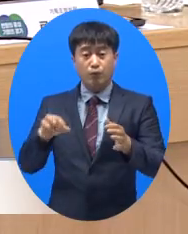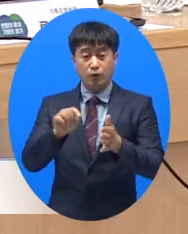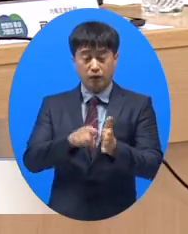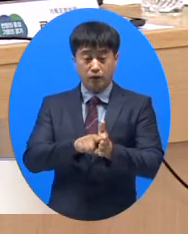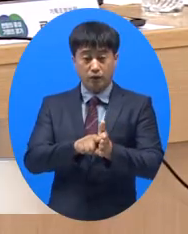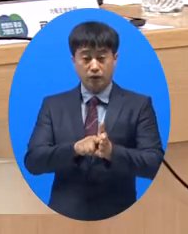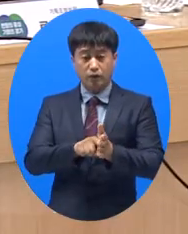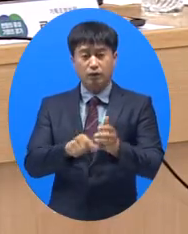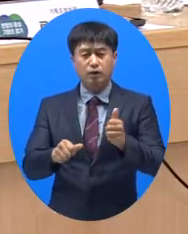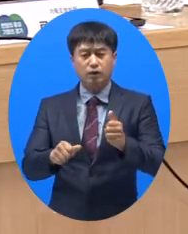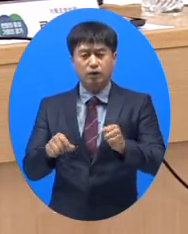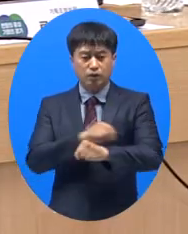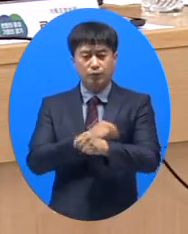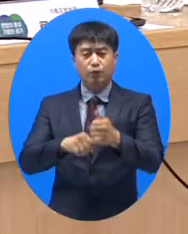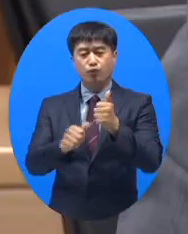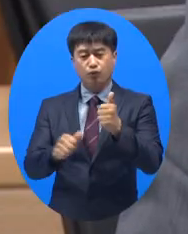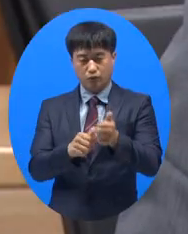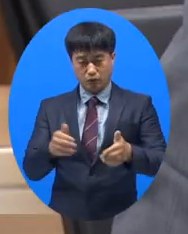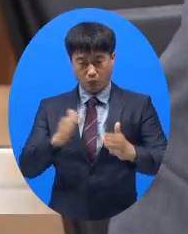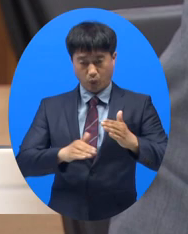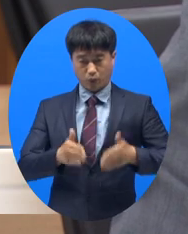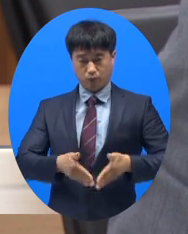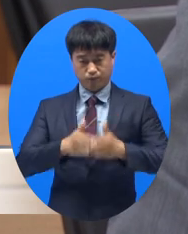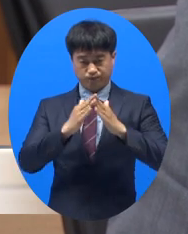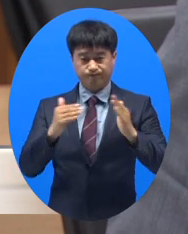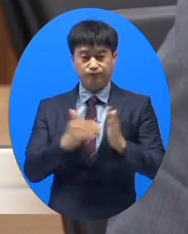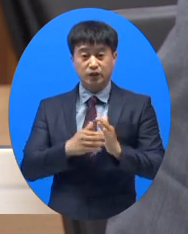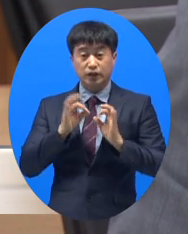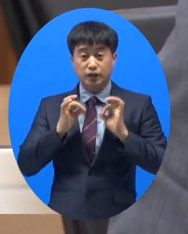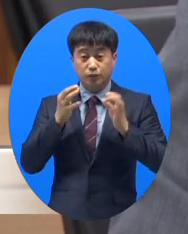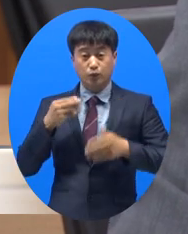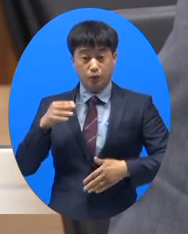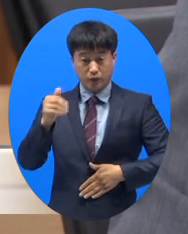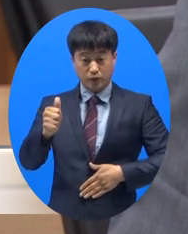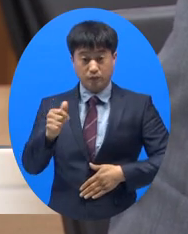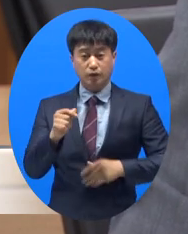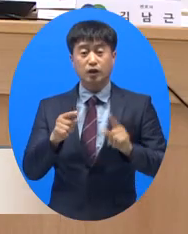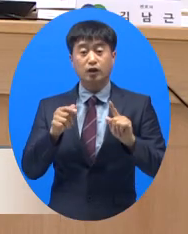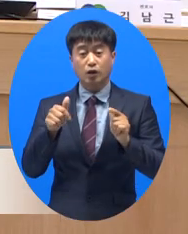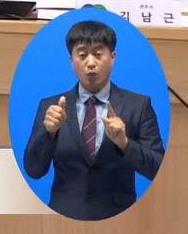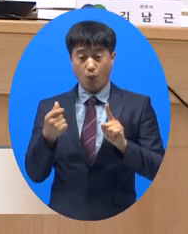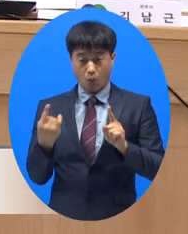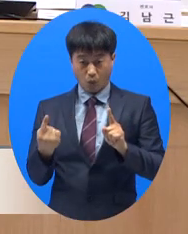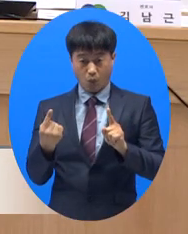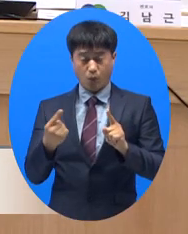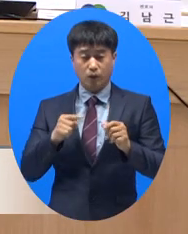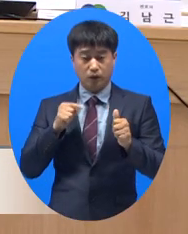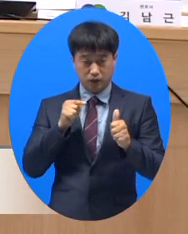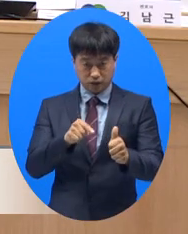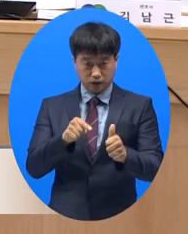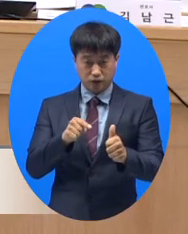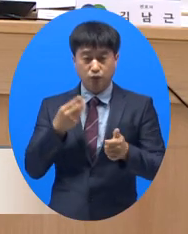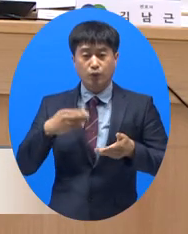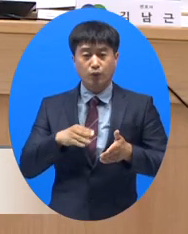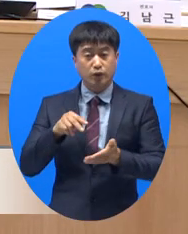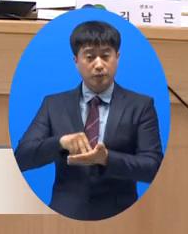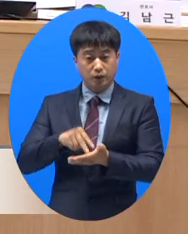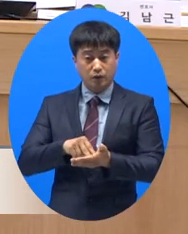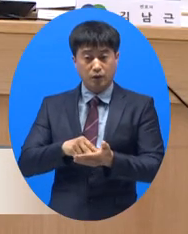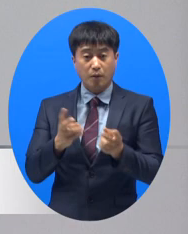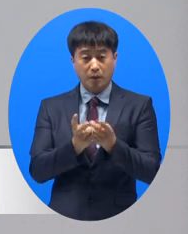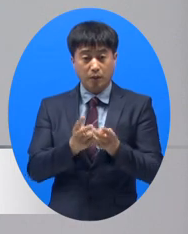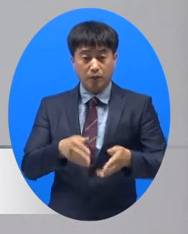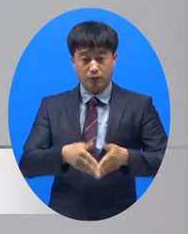민생대책특별위원회가 공식 출범했습니다. 김동연 경기도지사의 민생 회복 1호 지시로 경기도 차원의 대책을 논의하고 발굴하기